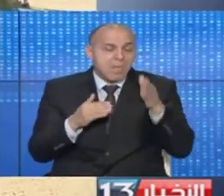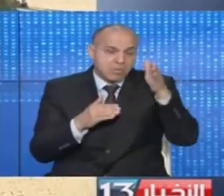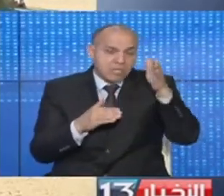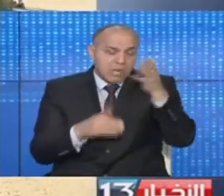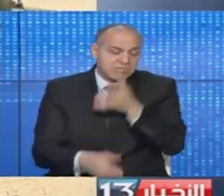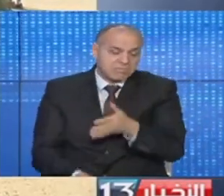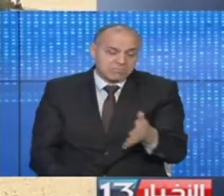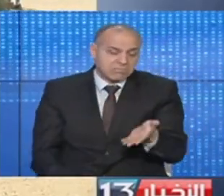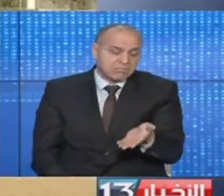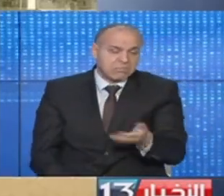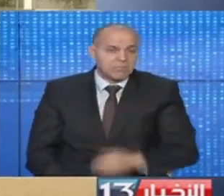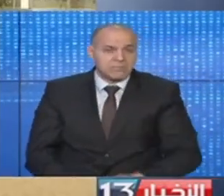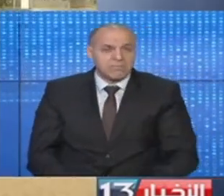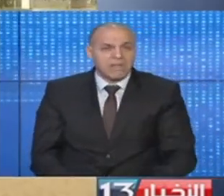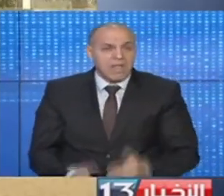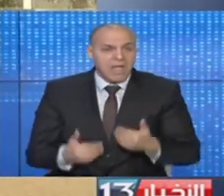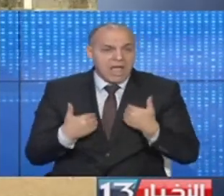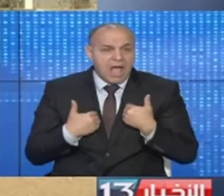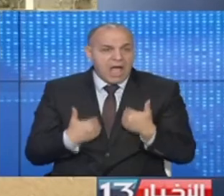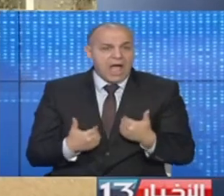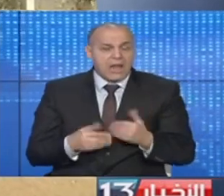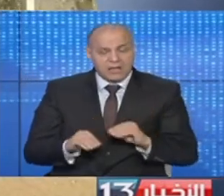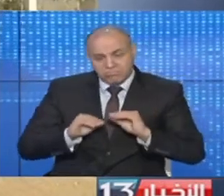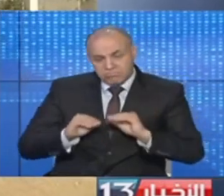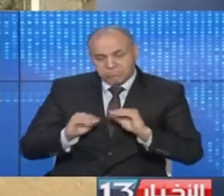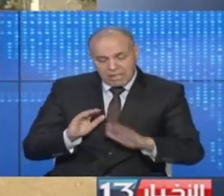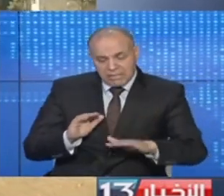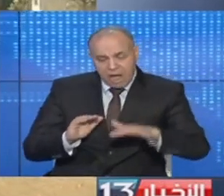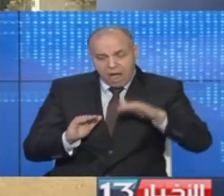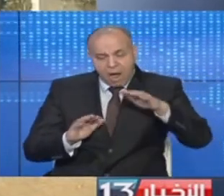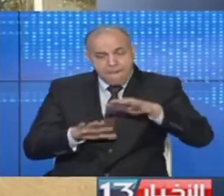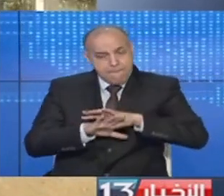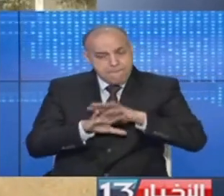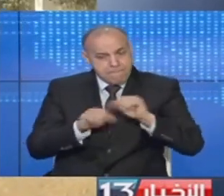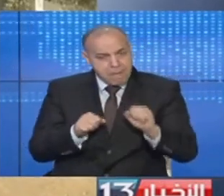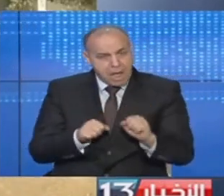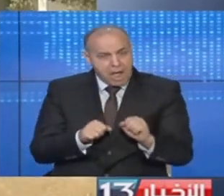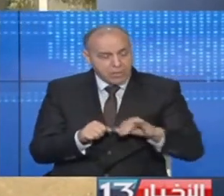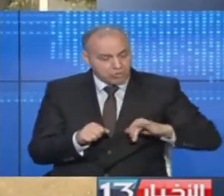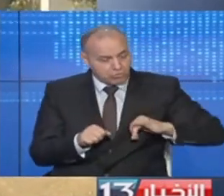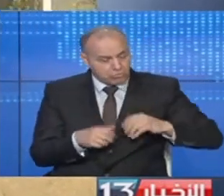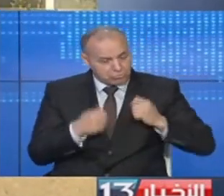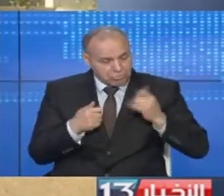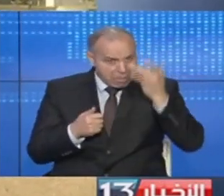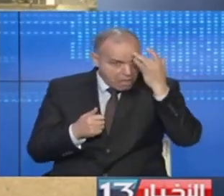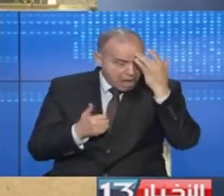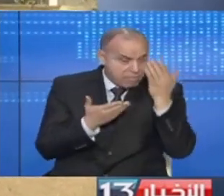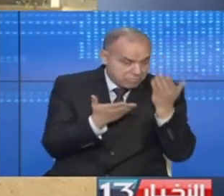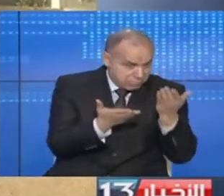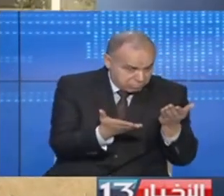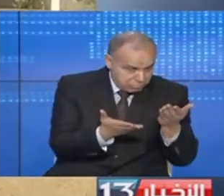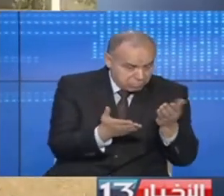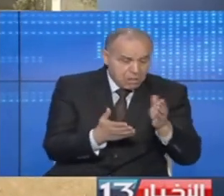مستقبل هؤلاء الناشئة. رحنا قاعدين نربوا في الصغار باش يخرجوا يعني أجيال مثقفة ومستقيمة